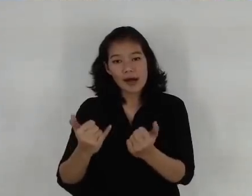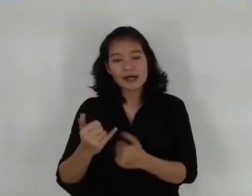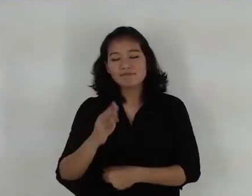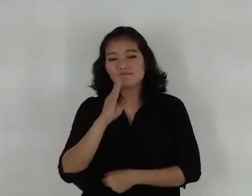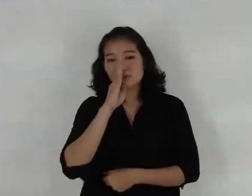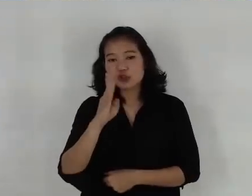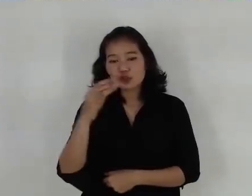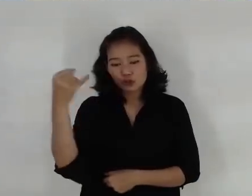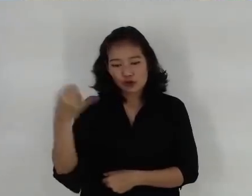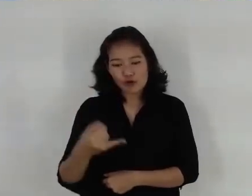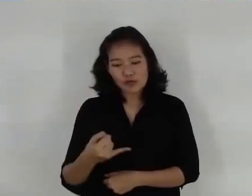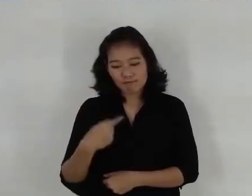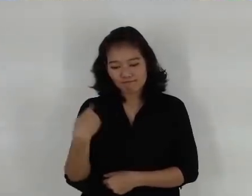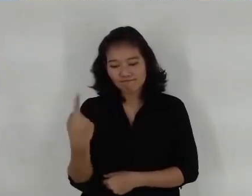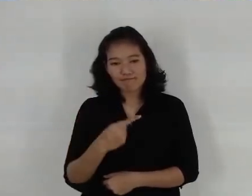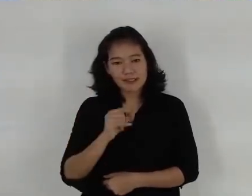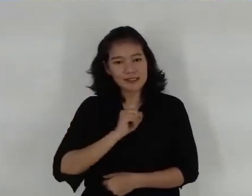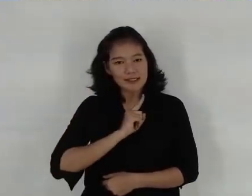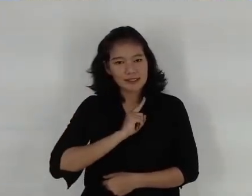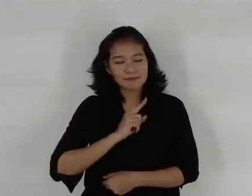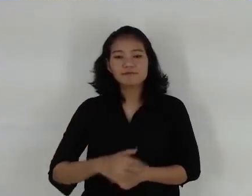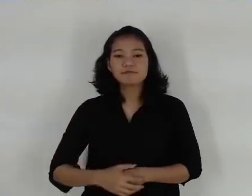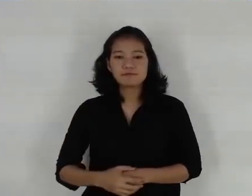mengakui dosa-dosa kita secara pribadi